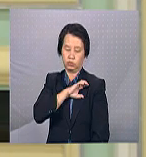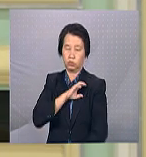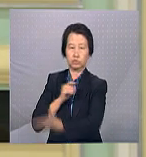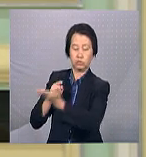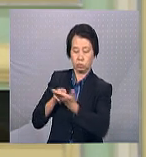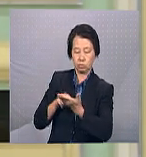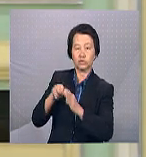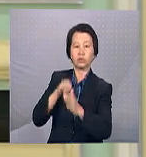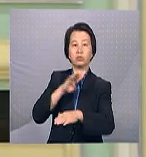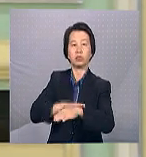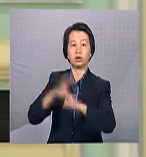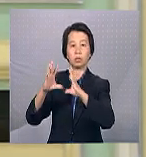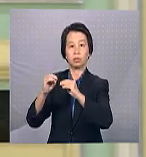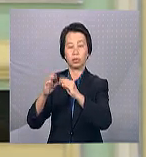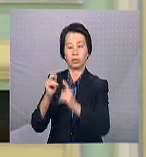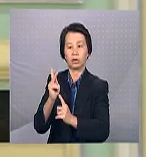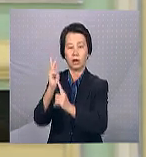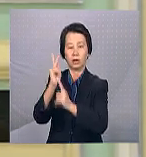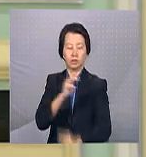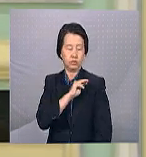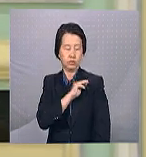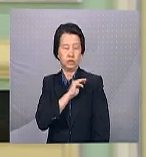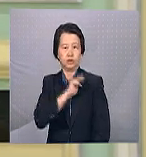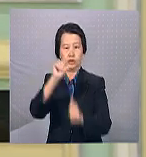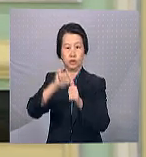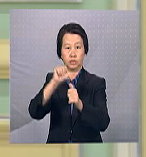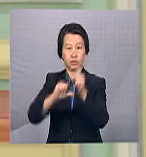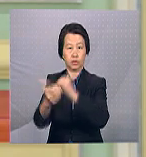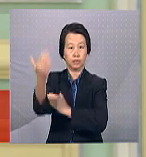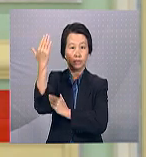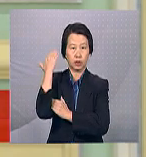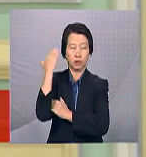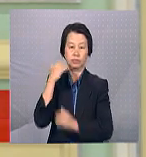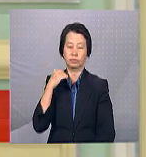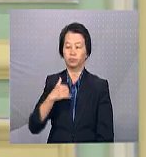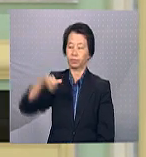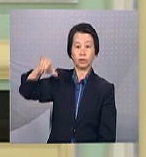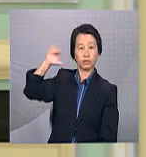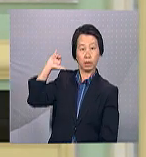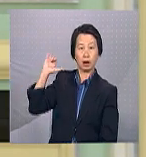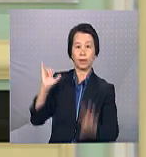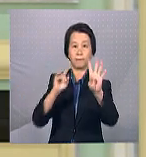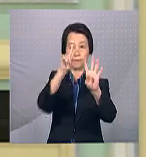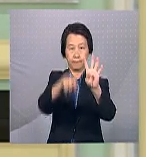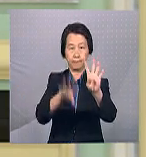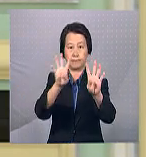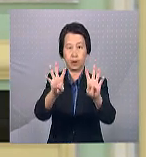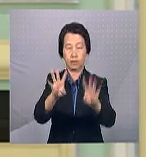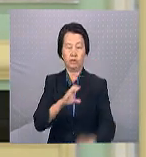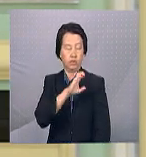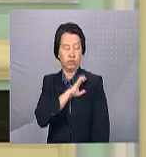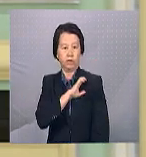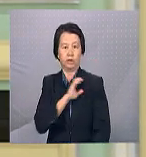sewaktu mesyuarat khas menteri-menteri setiap pagi. Semalam 4 April,